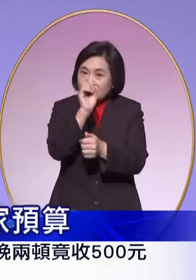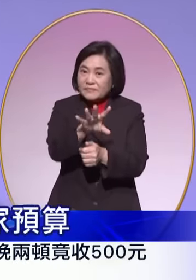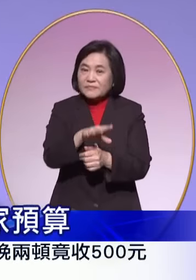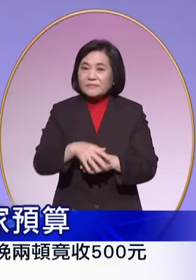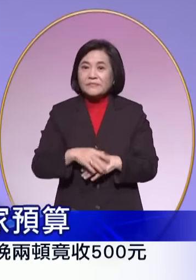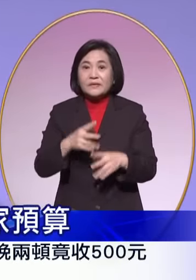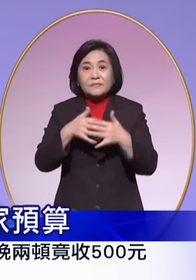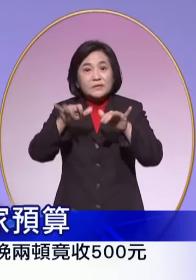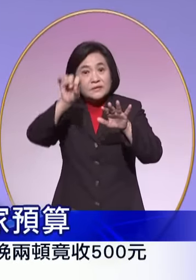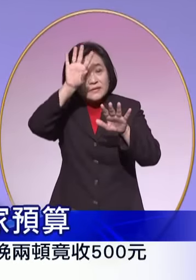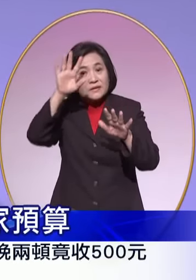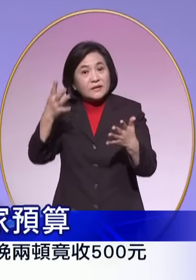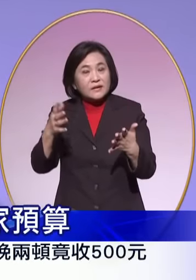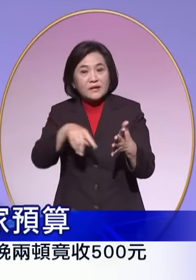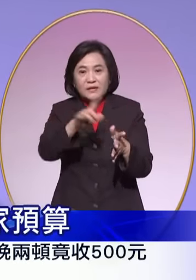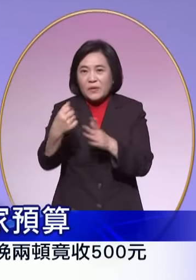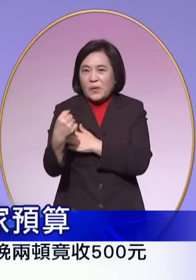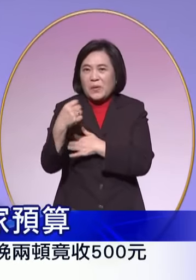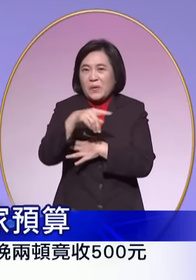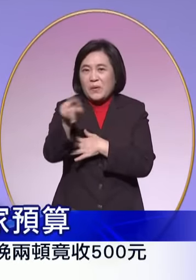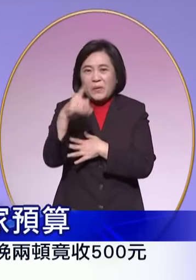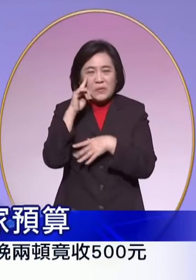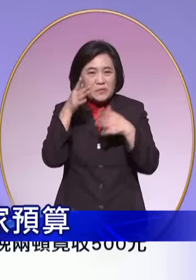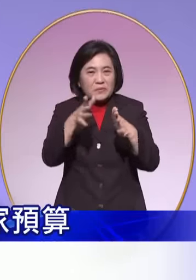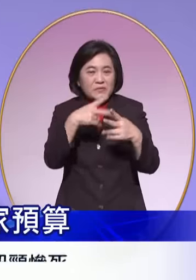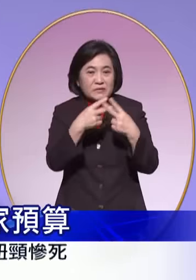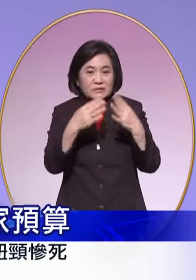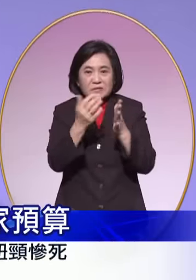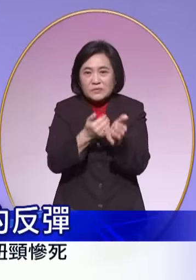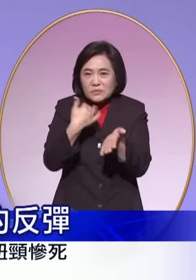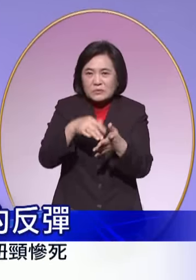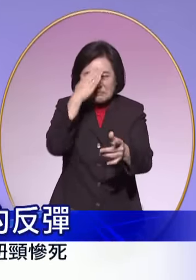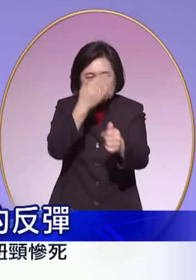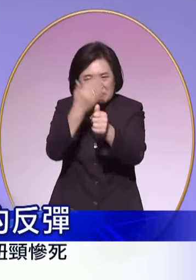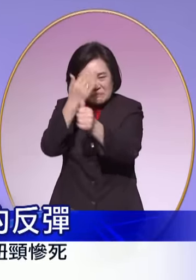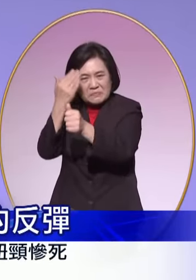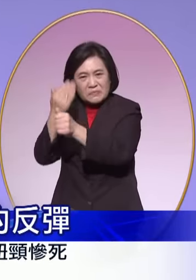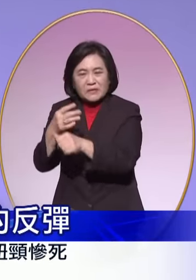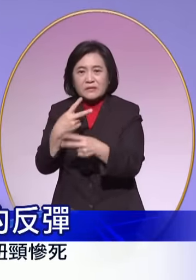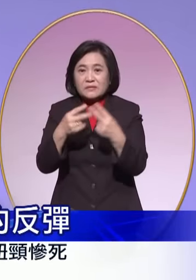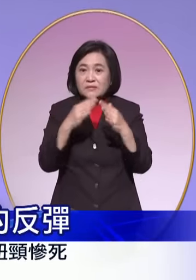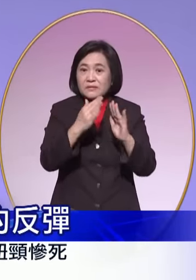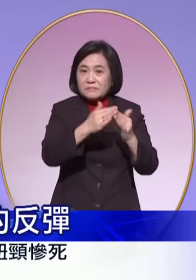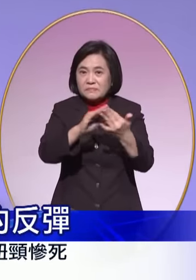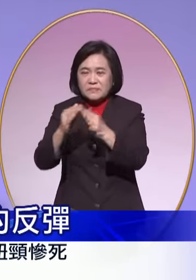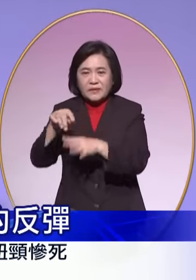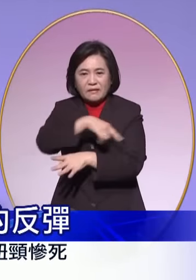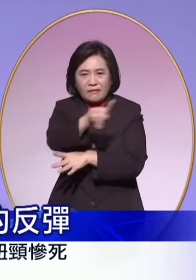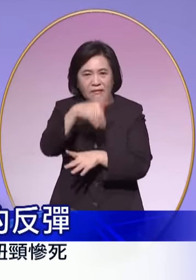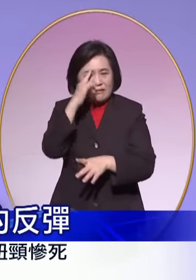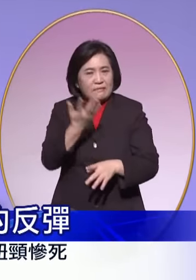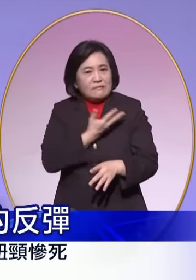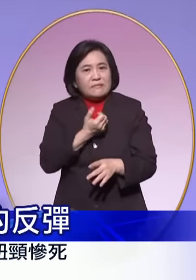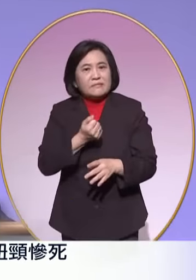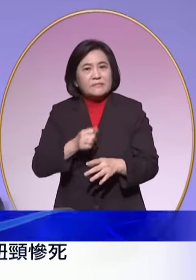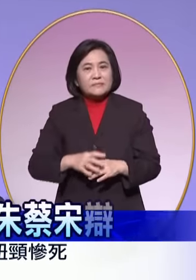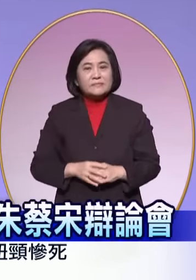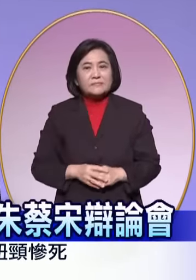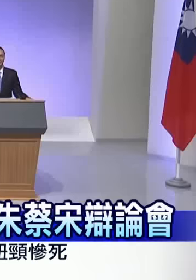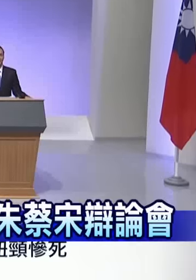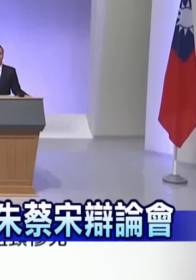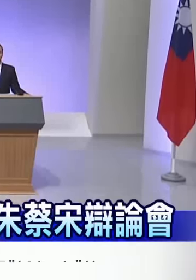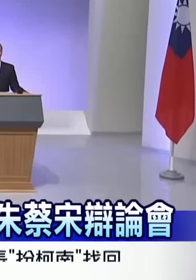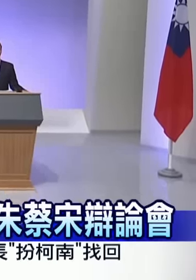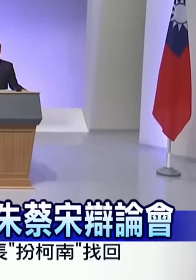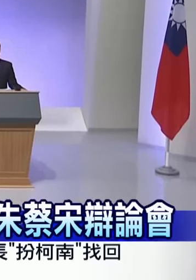是民进党大力的杯葛我们客家的预算，在很多的客家庄引起很多的反弹。 证监会